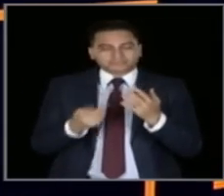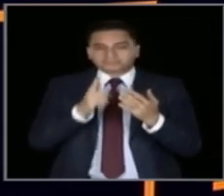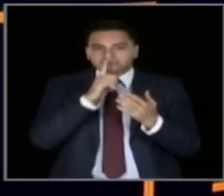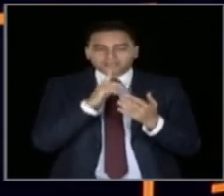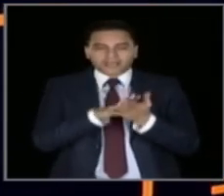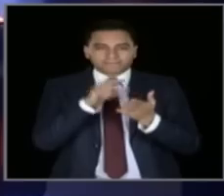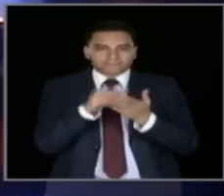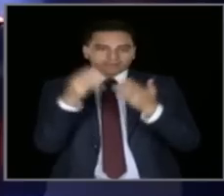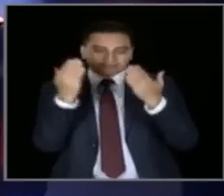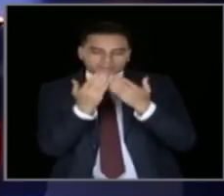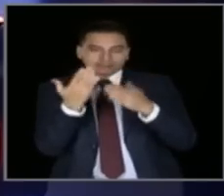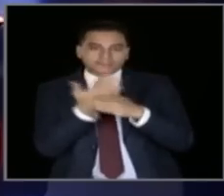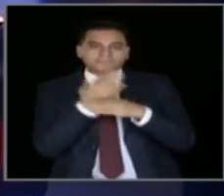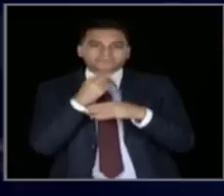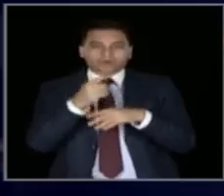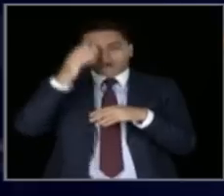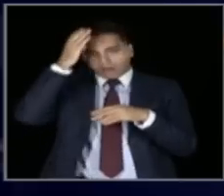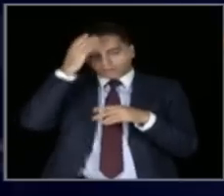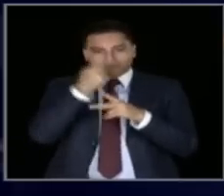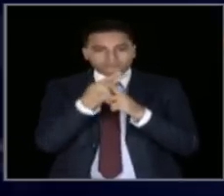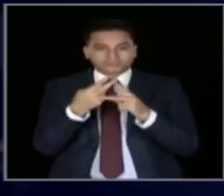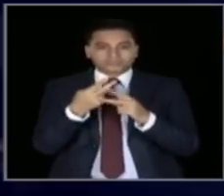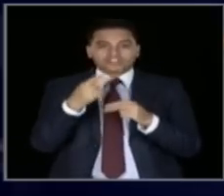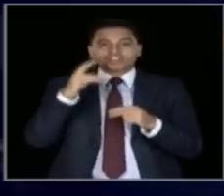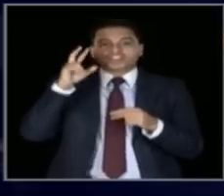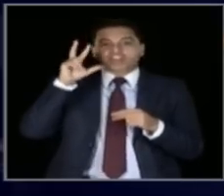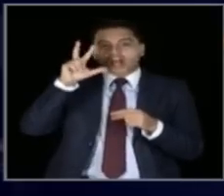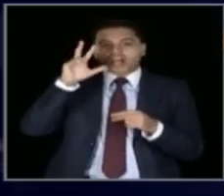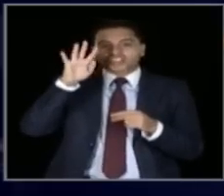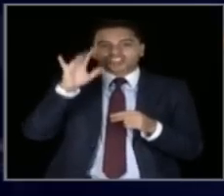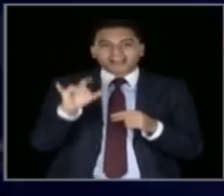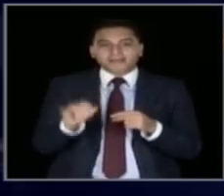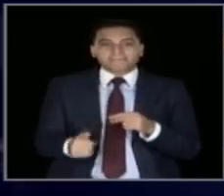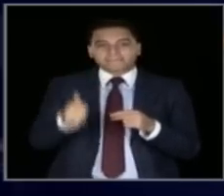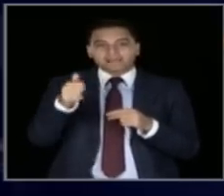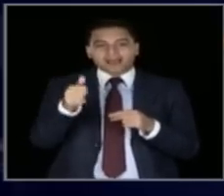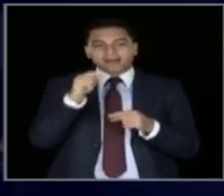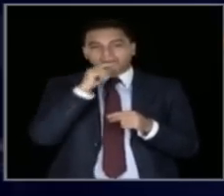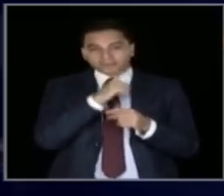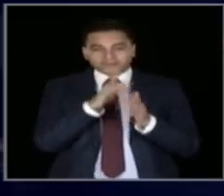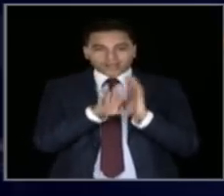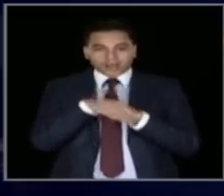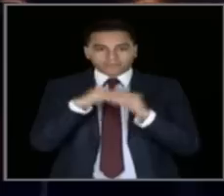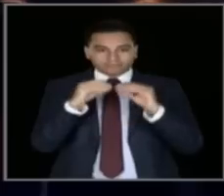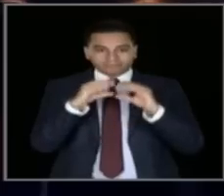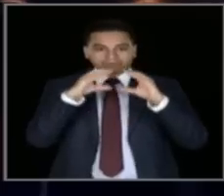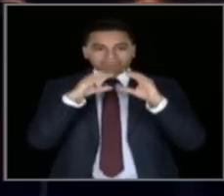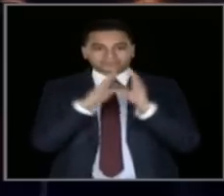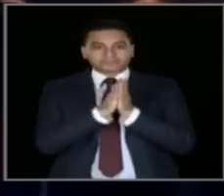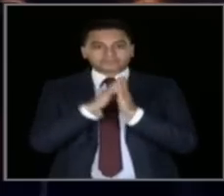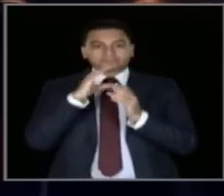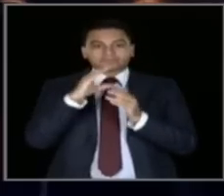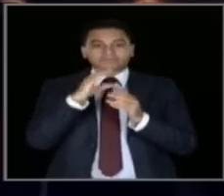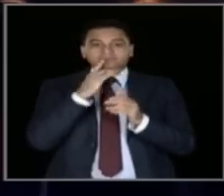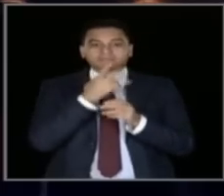أبدأ أذاكر للعباقرة لا، دي حاجة تانية خالص. الشيماء عاملة فايل شفته قبل ما نبتدي، فايل كامل. والله أنا